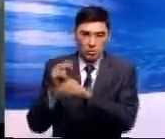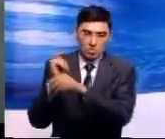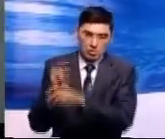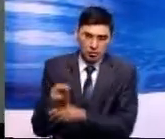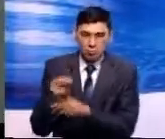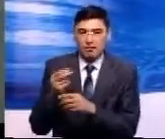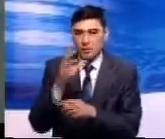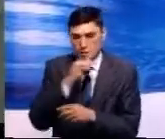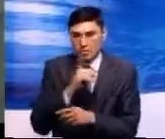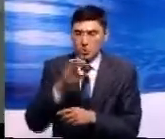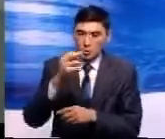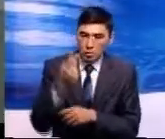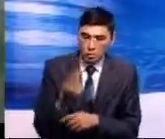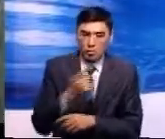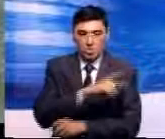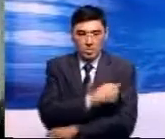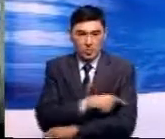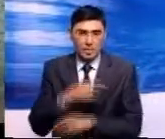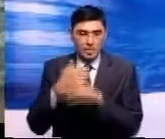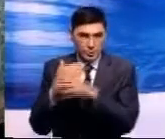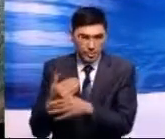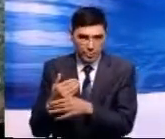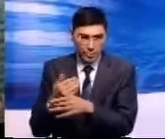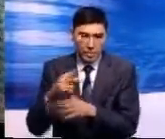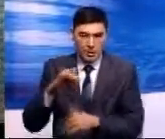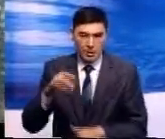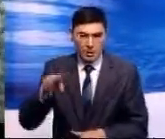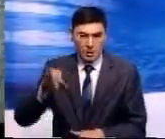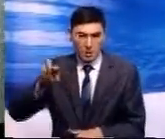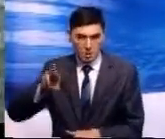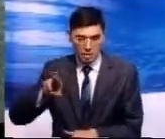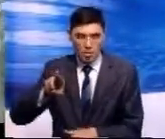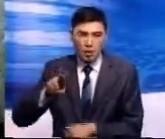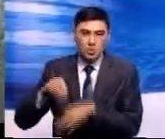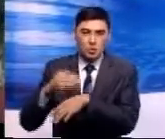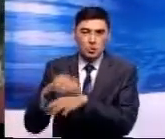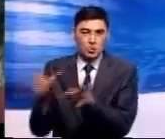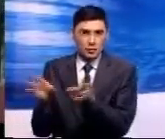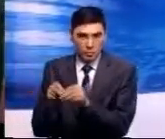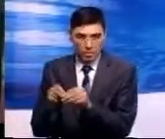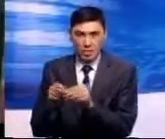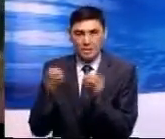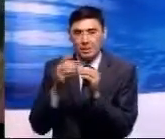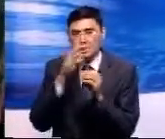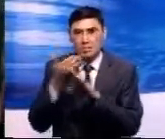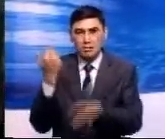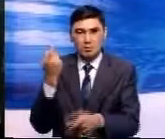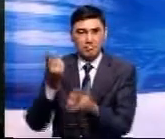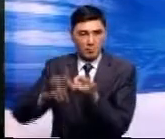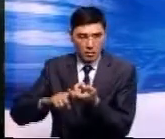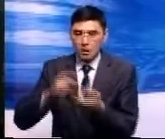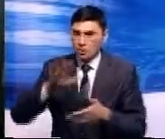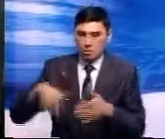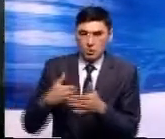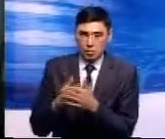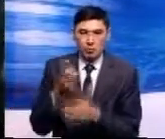медицинские, но и социальные услуги. Лидия Устьянцева вместе со своим супругом обратилась в территориальный центр 10 лет назад. С тех пор он